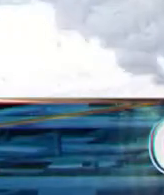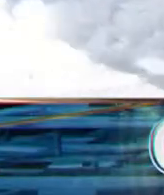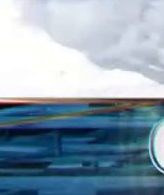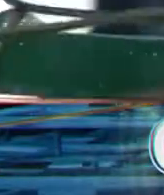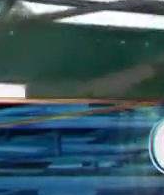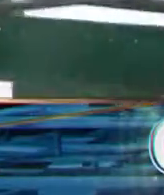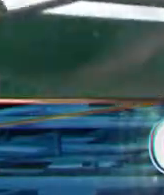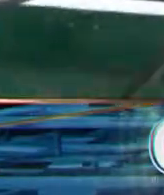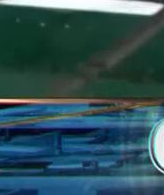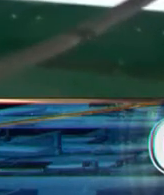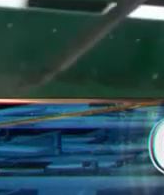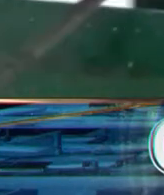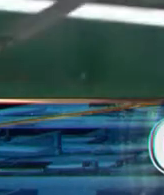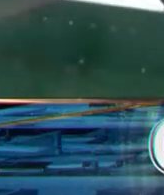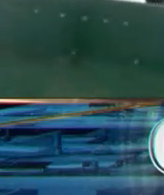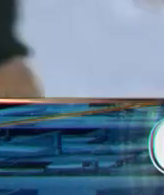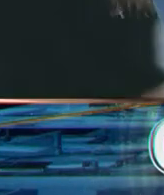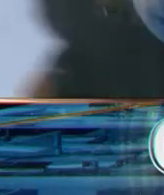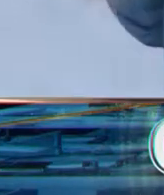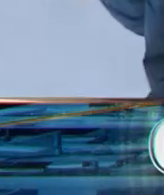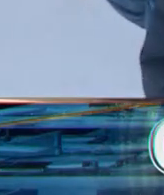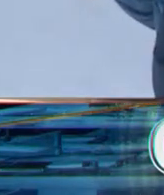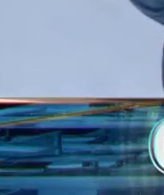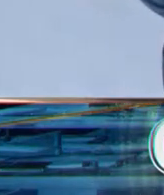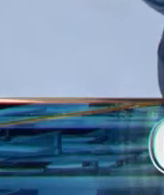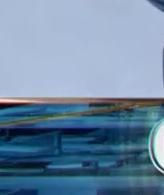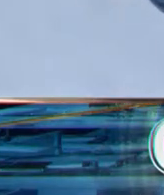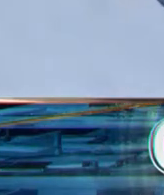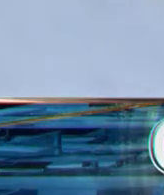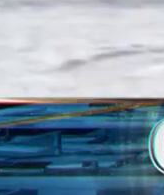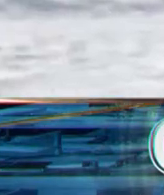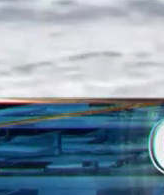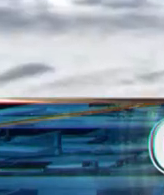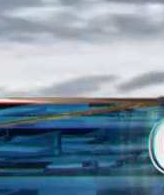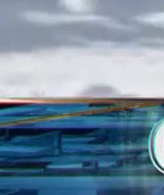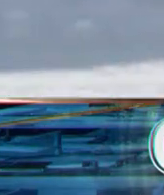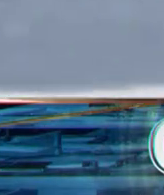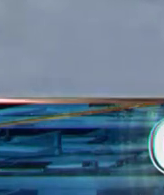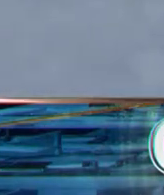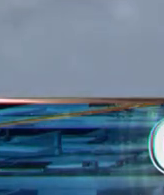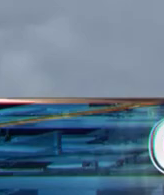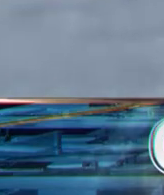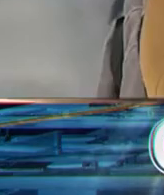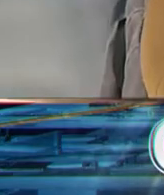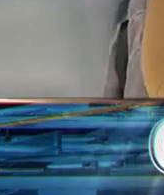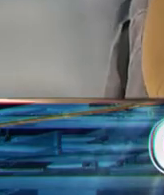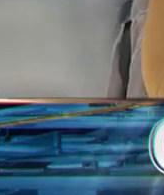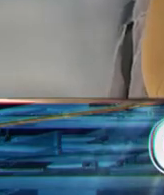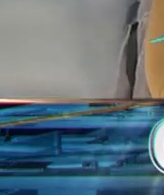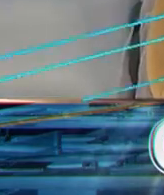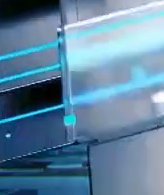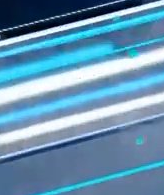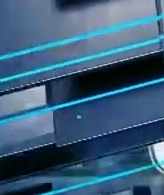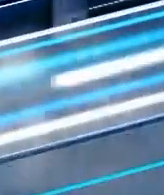млад. Зимний спортивный фестиваль в областном центре собрал порядка 300 человек. Цель мероприятия – пропаганда здорового образа